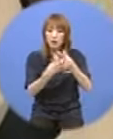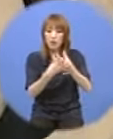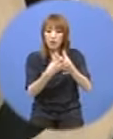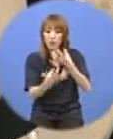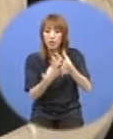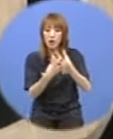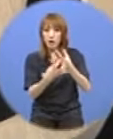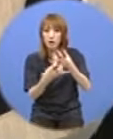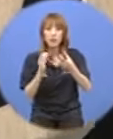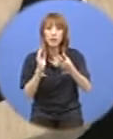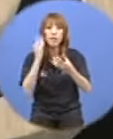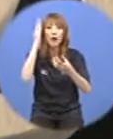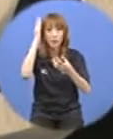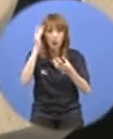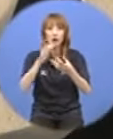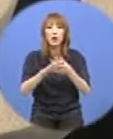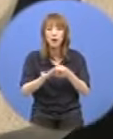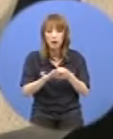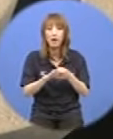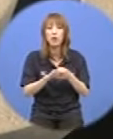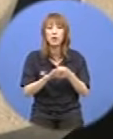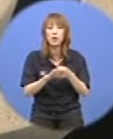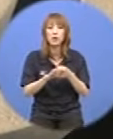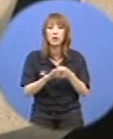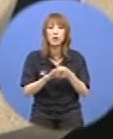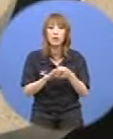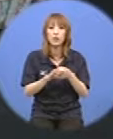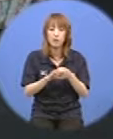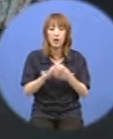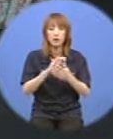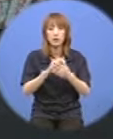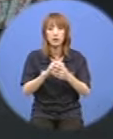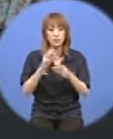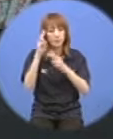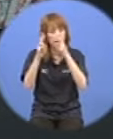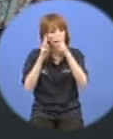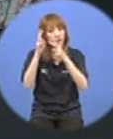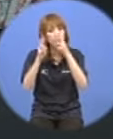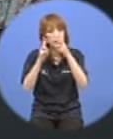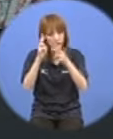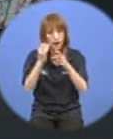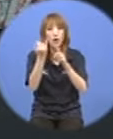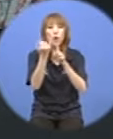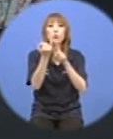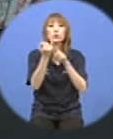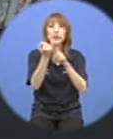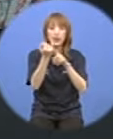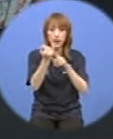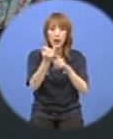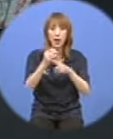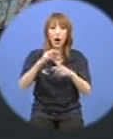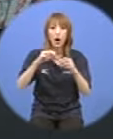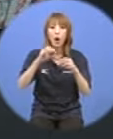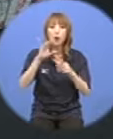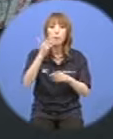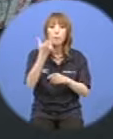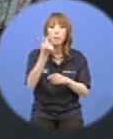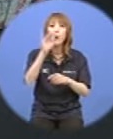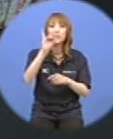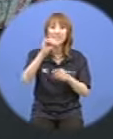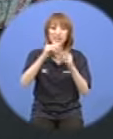か。 あ、確かに、はいはい、 それで悩んでますと、その奥さんがそれだと餅焼き用の網を使ったらどうか